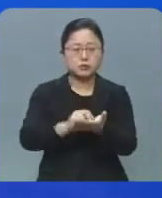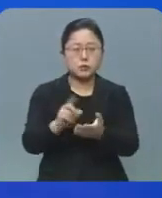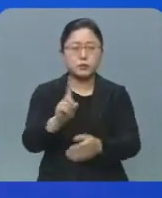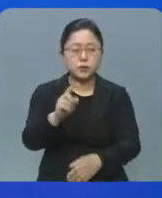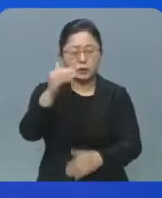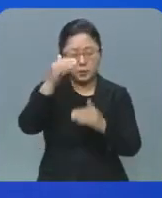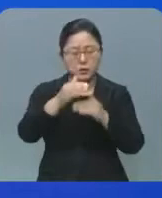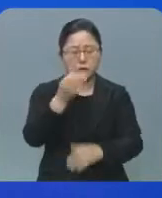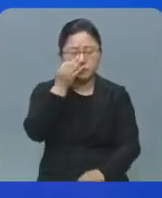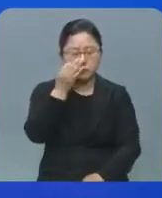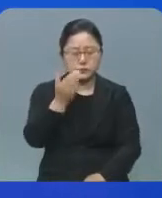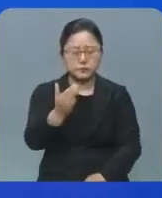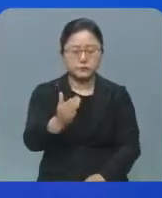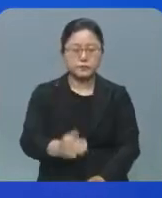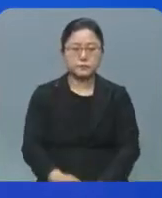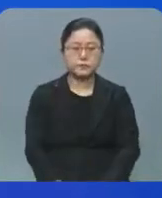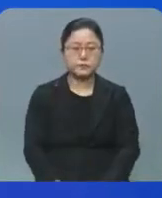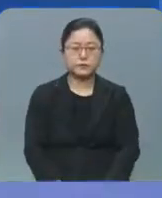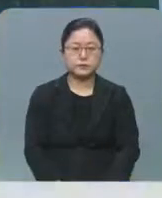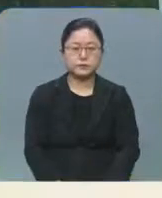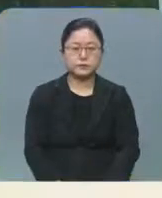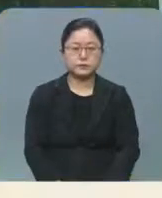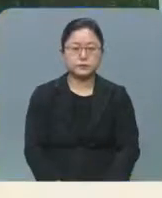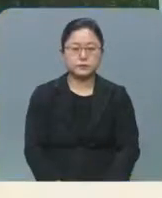취재했습니다. 손준수 기자입니다.